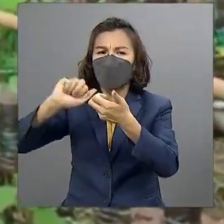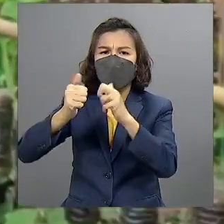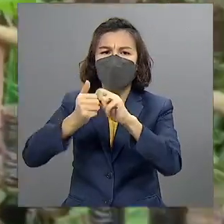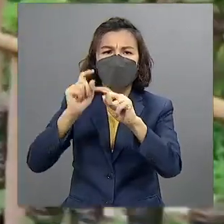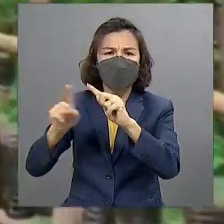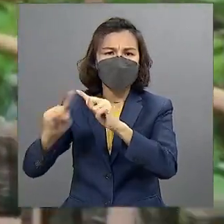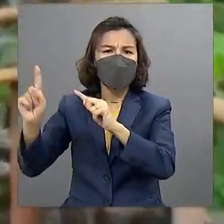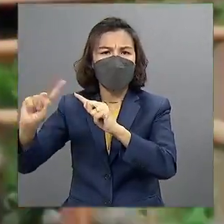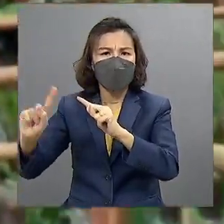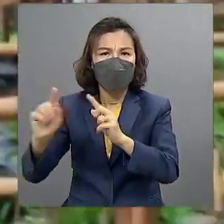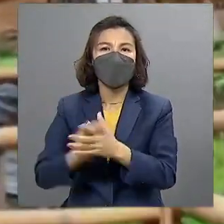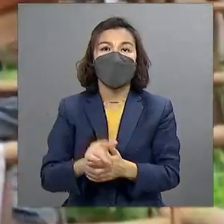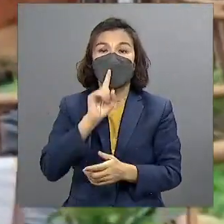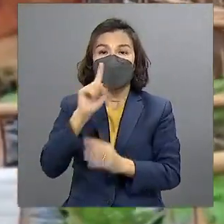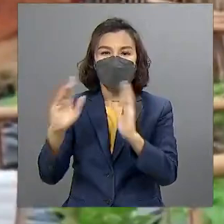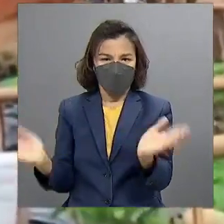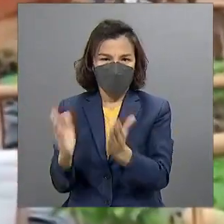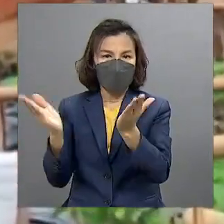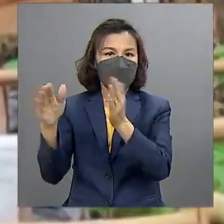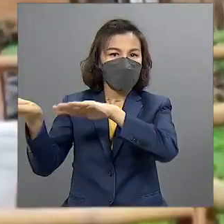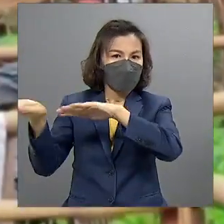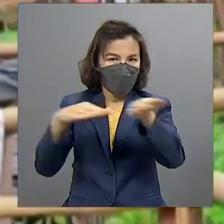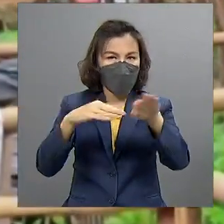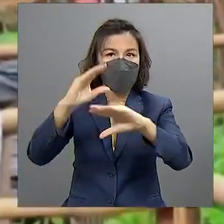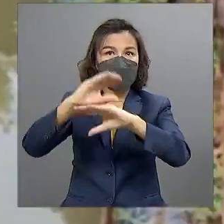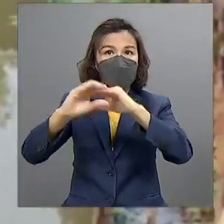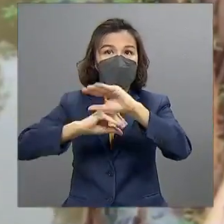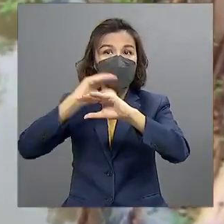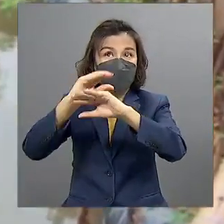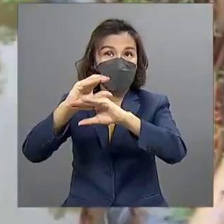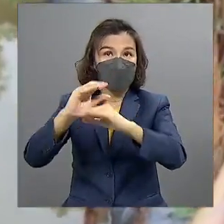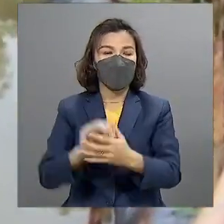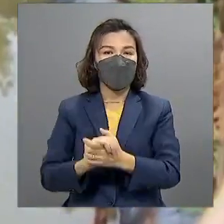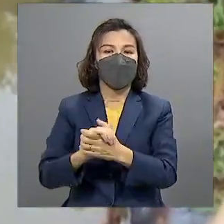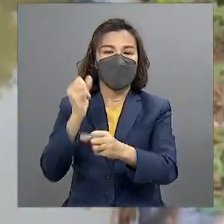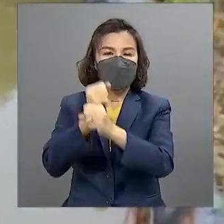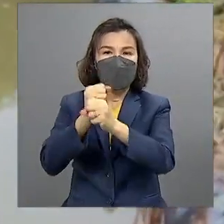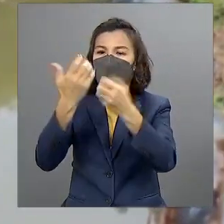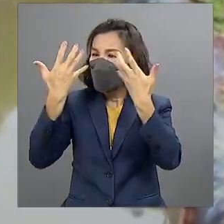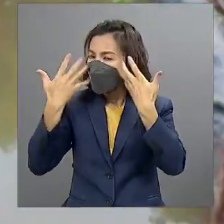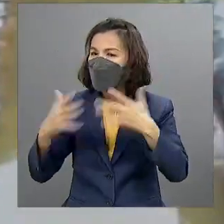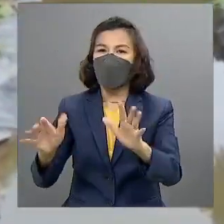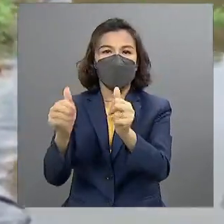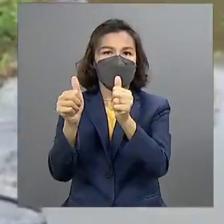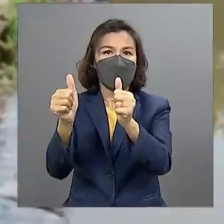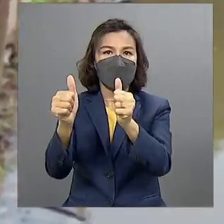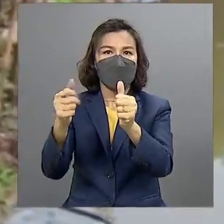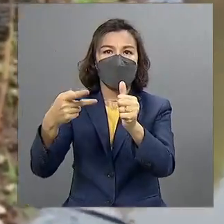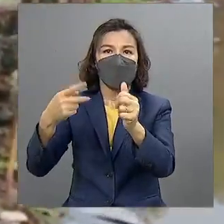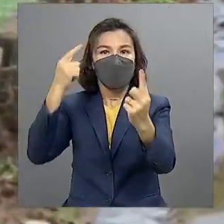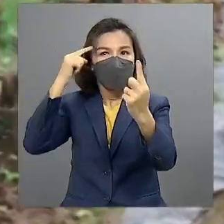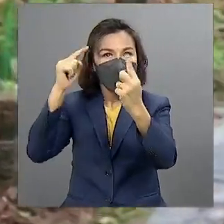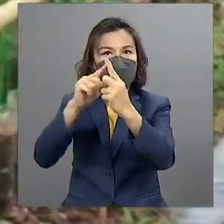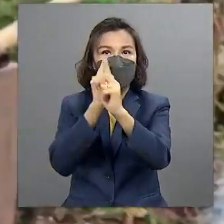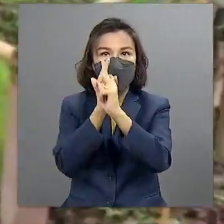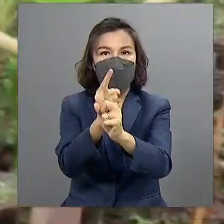าซึ่งการสนับสนุนนะคะให้โครงการนั้นเกิดความสำเร็จเกิดสำฤทธิ์ผลตามวัตถุประสงค์ที่ได้วางไว้